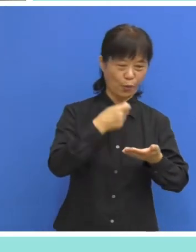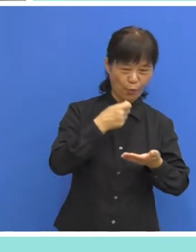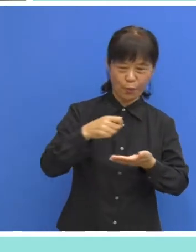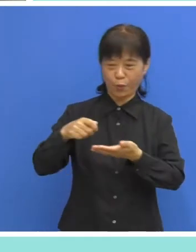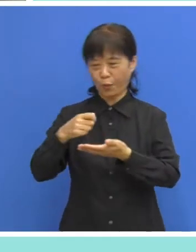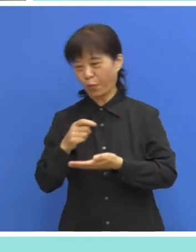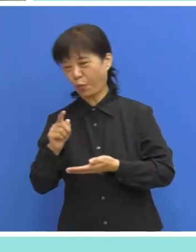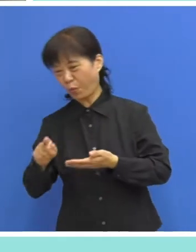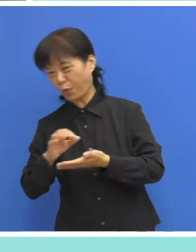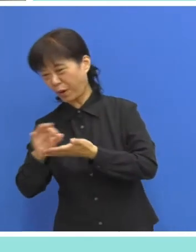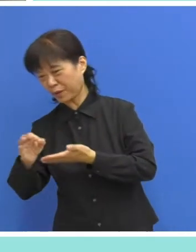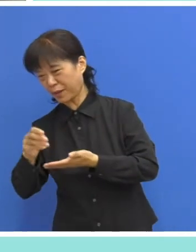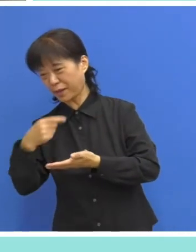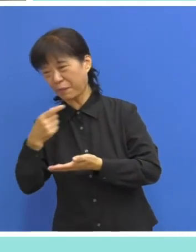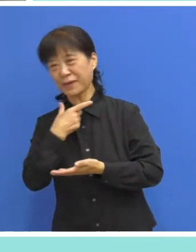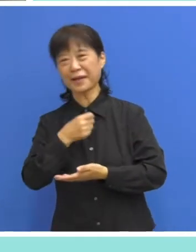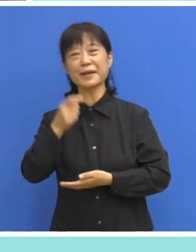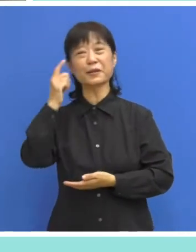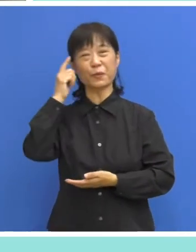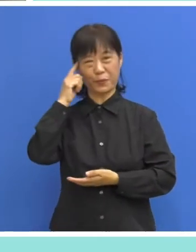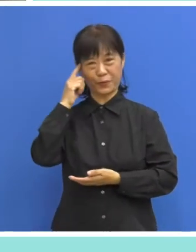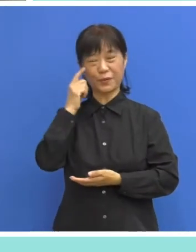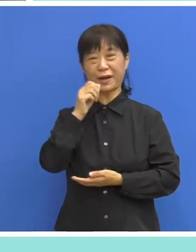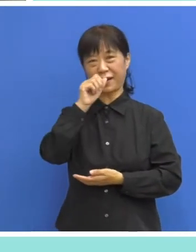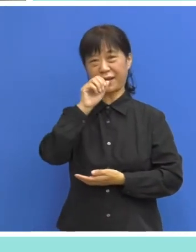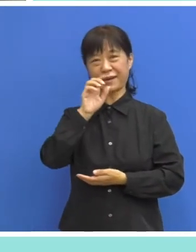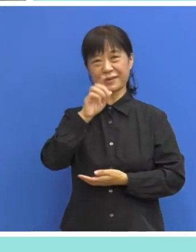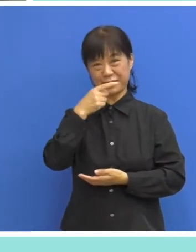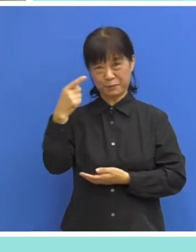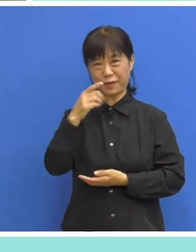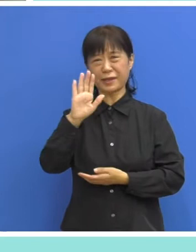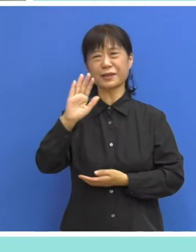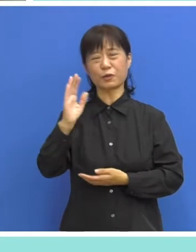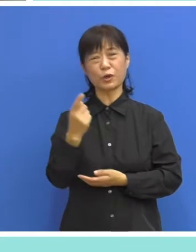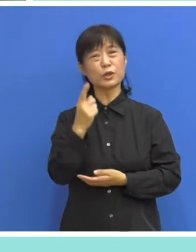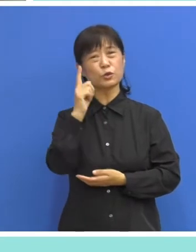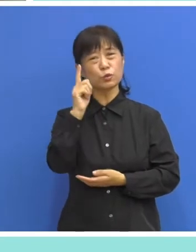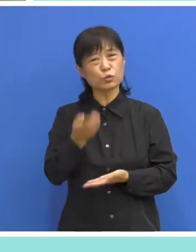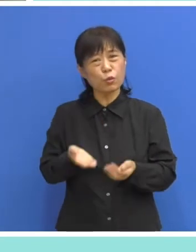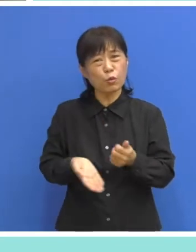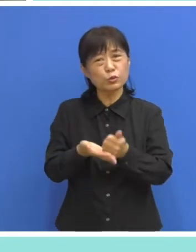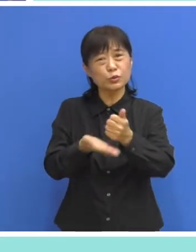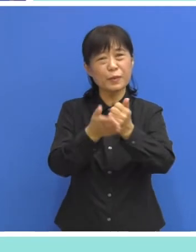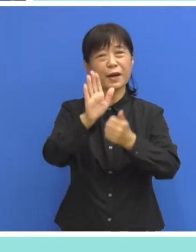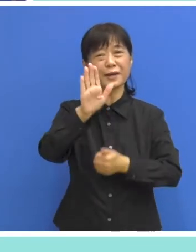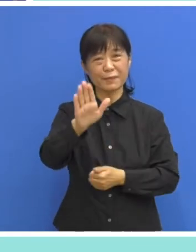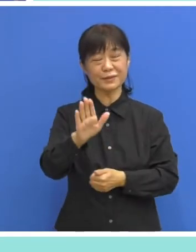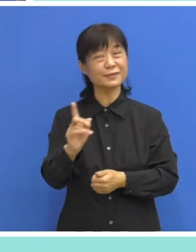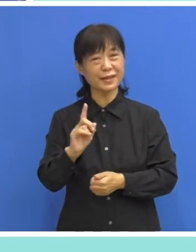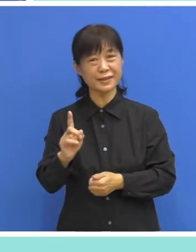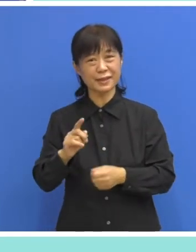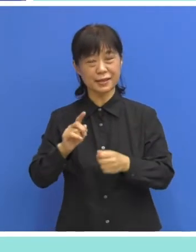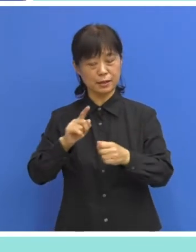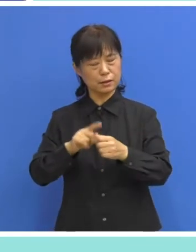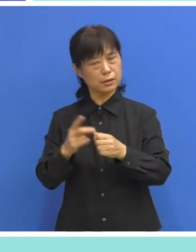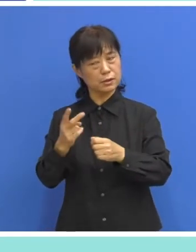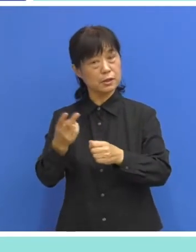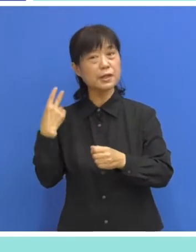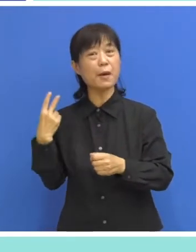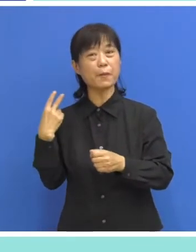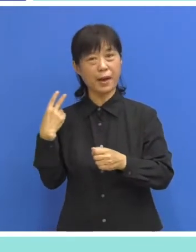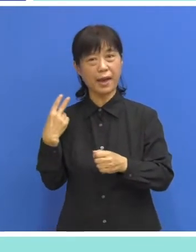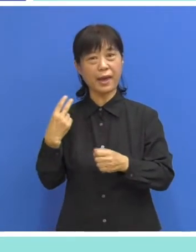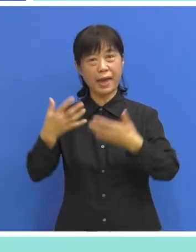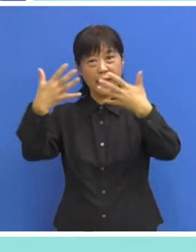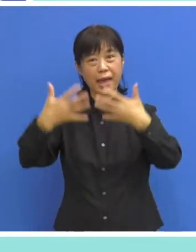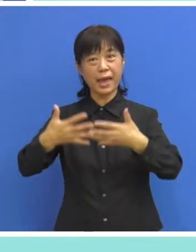ルメを楽しみたいなということはまず第一ですけども、まあ、一つちょっとおすすめなのは、一昨年ですかね、